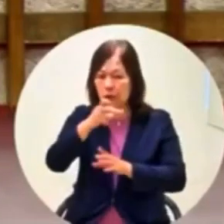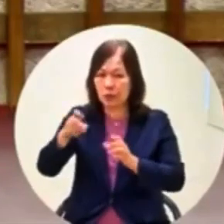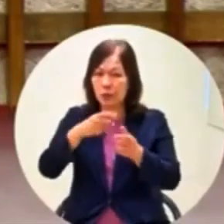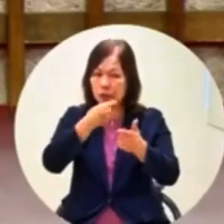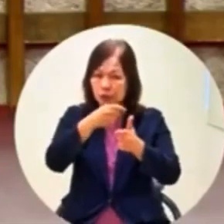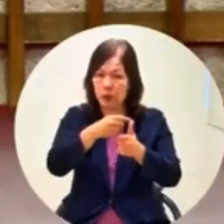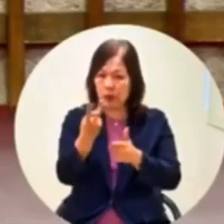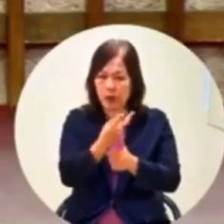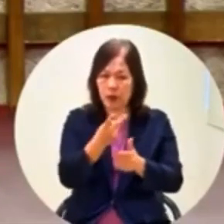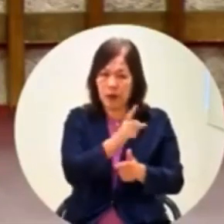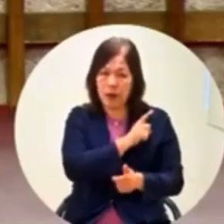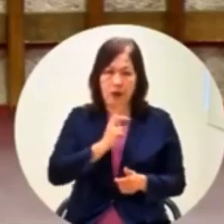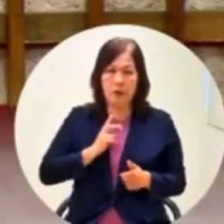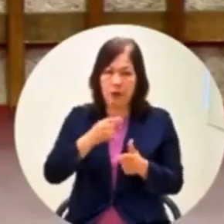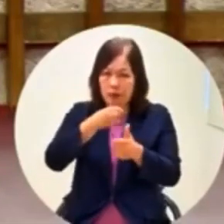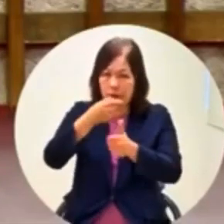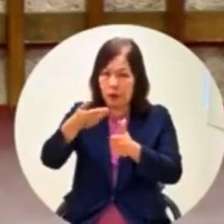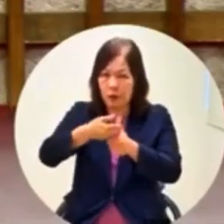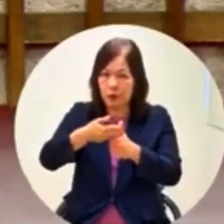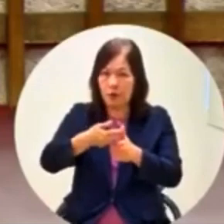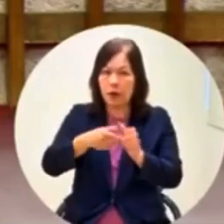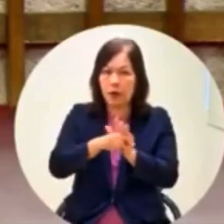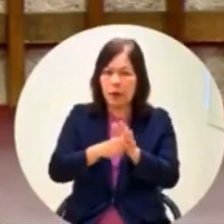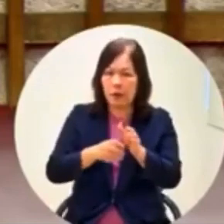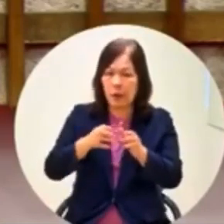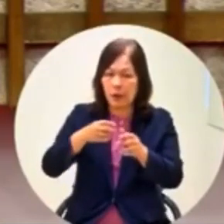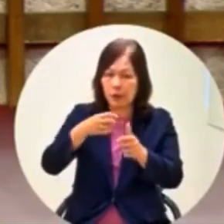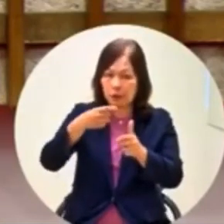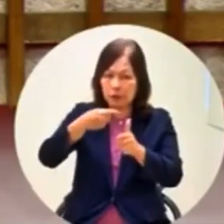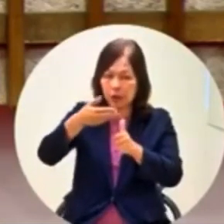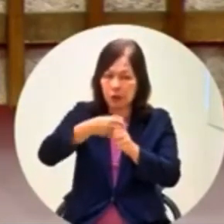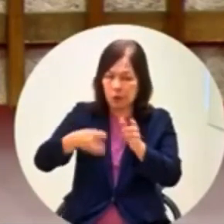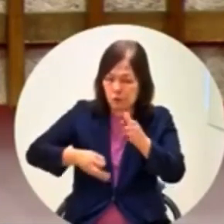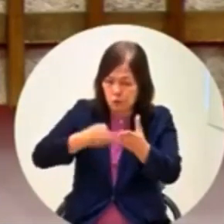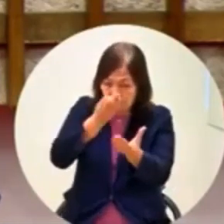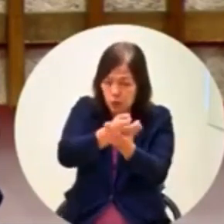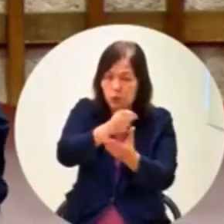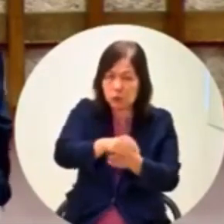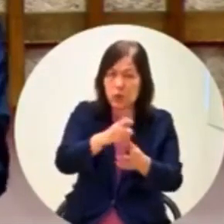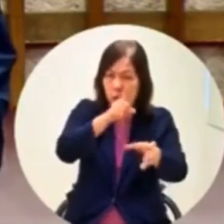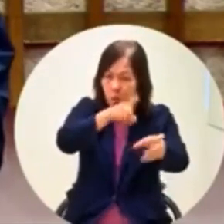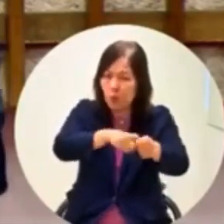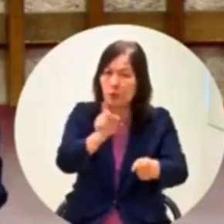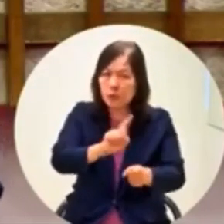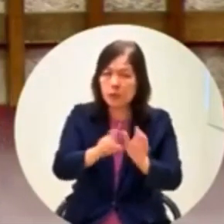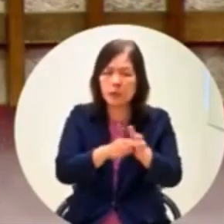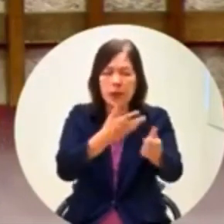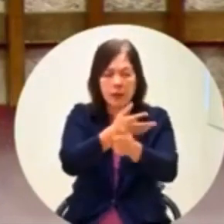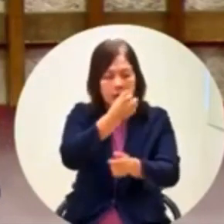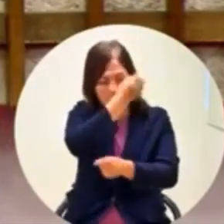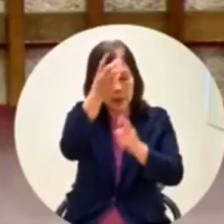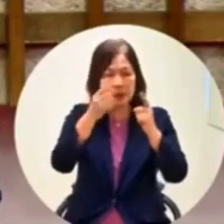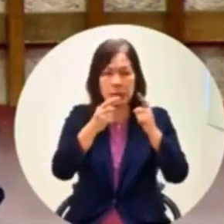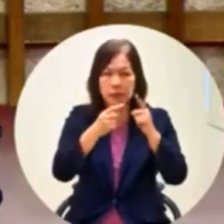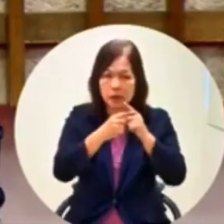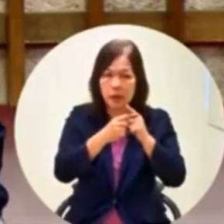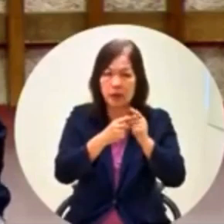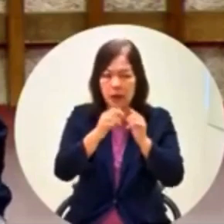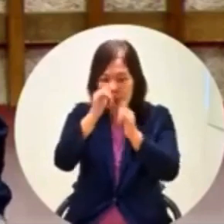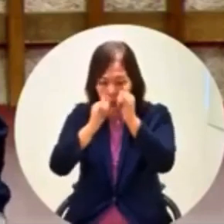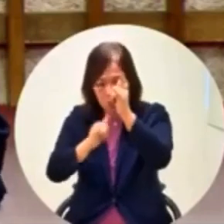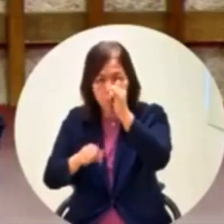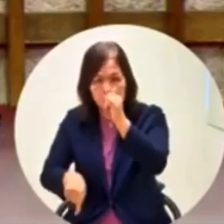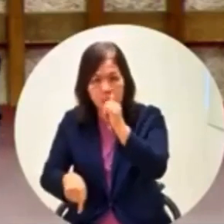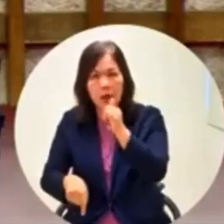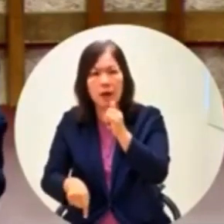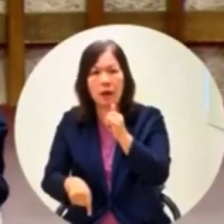及我们教育的一个投资的一个目的，就是让我们的年轻朋友跟我们的下一代能